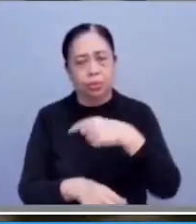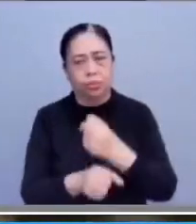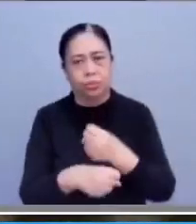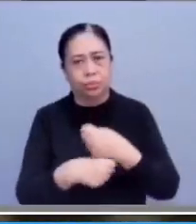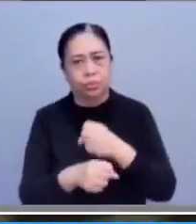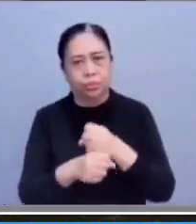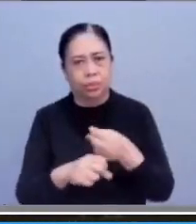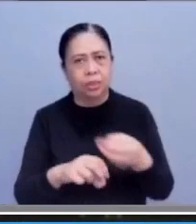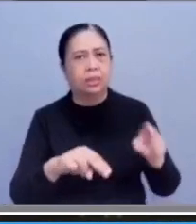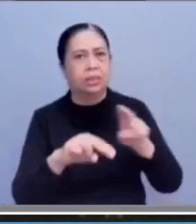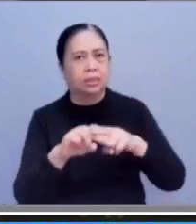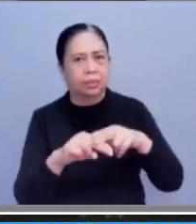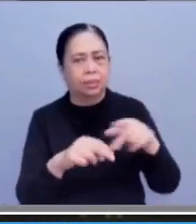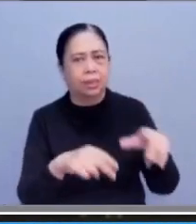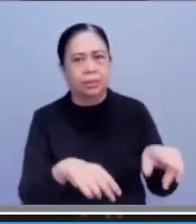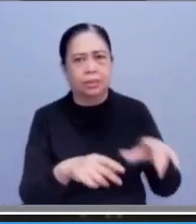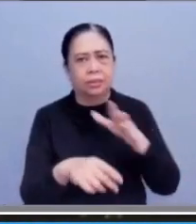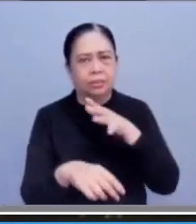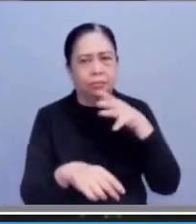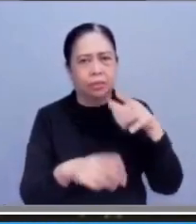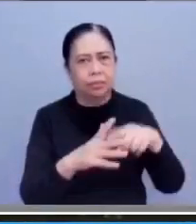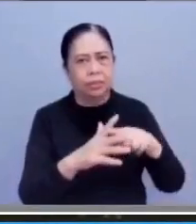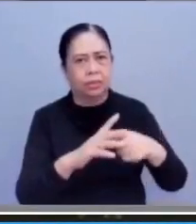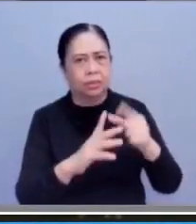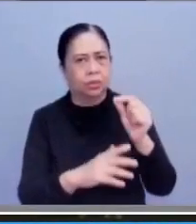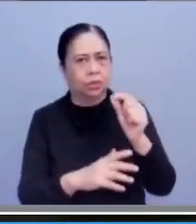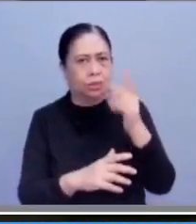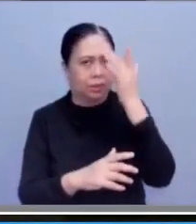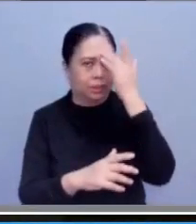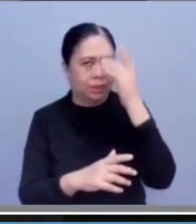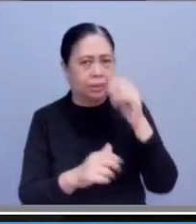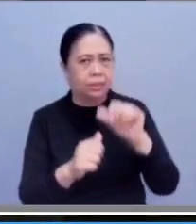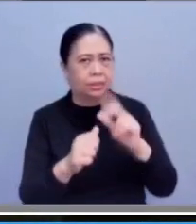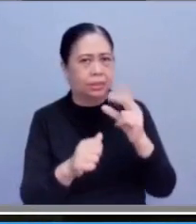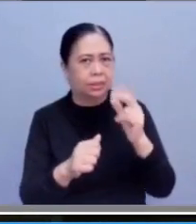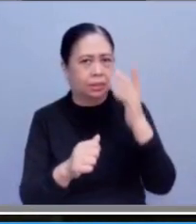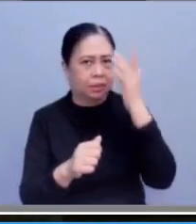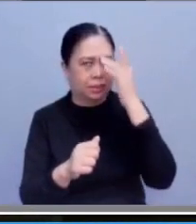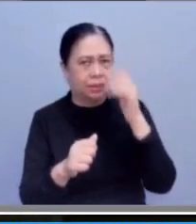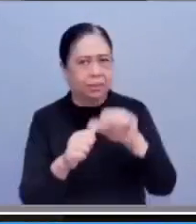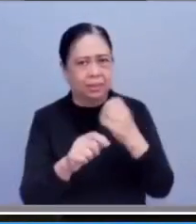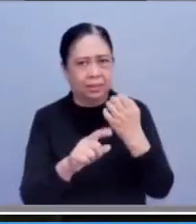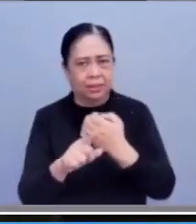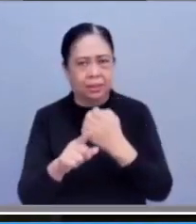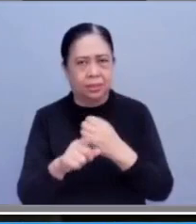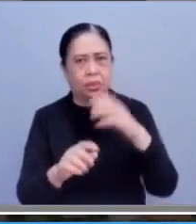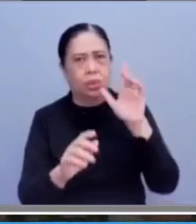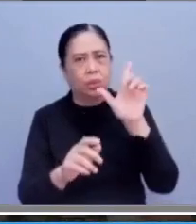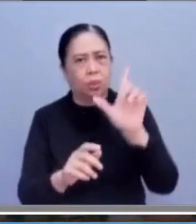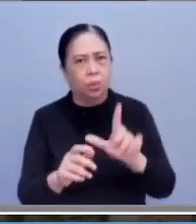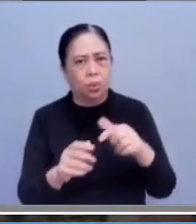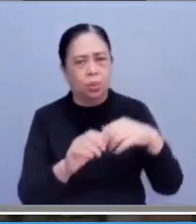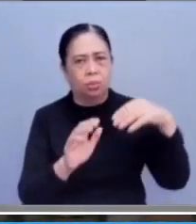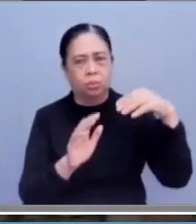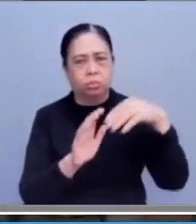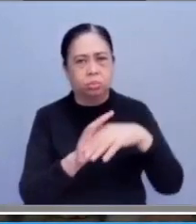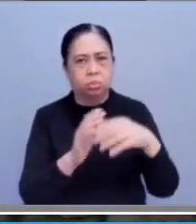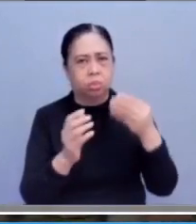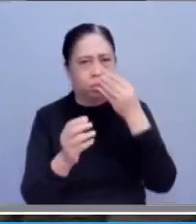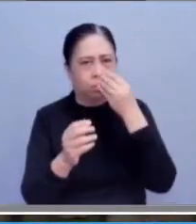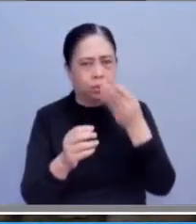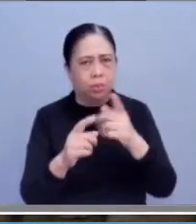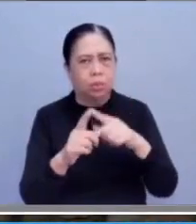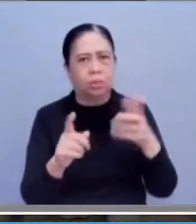prices ng itlog ng 20 centavos hanggang 30 centavos mababa raw ang supply pero mataas ang demand Bagyong Egay